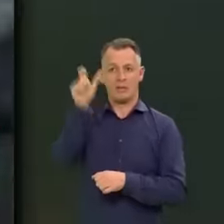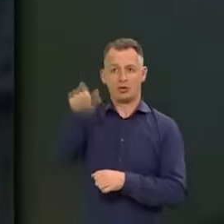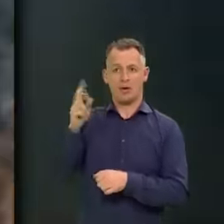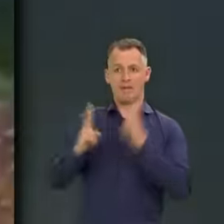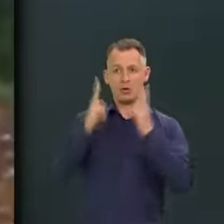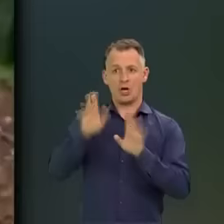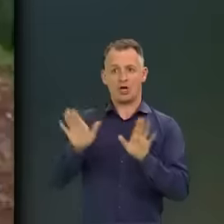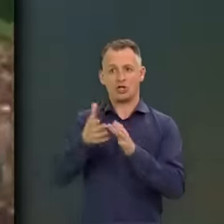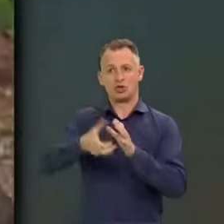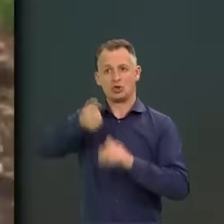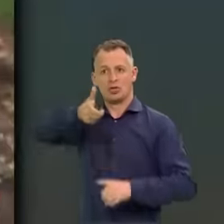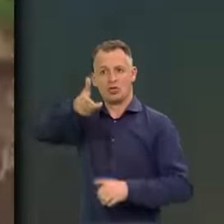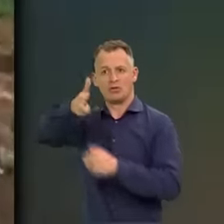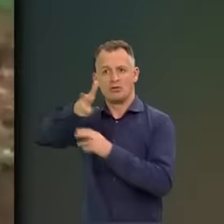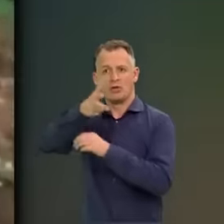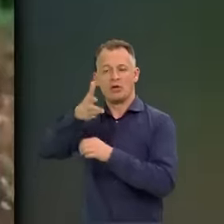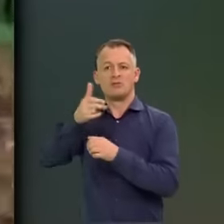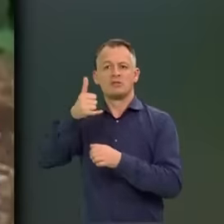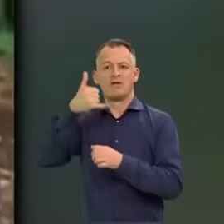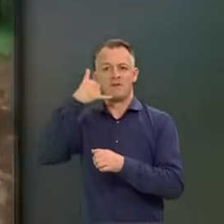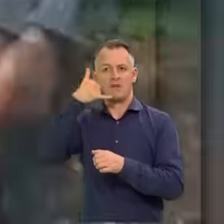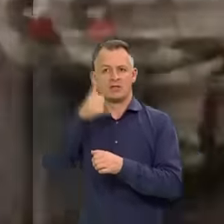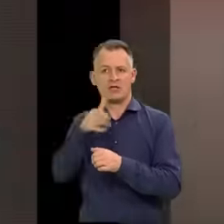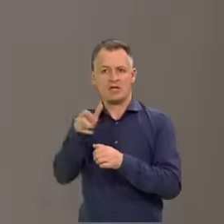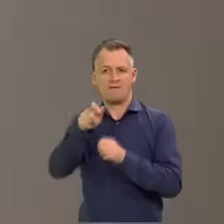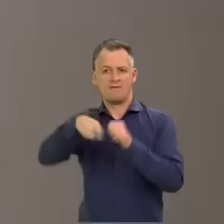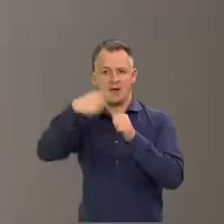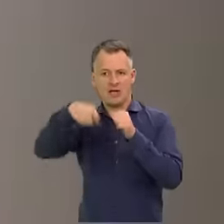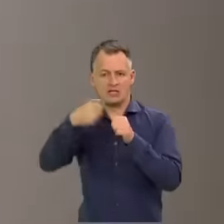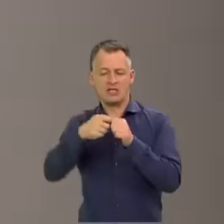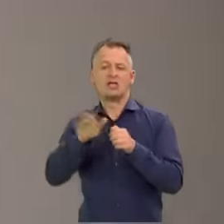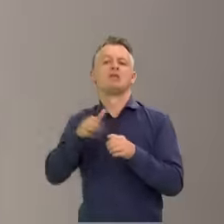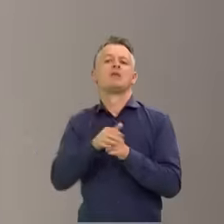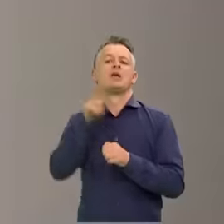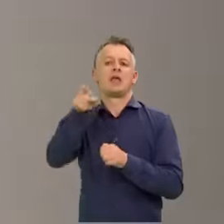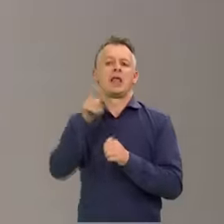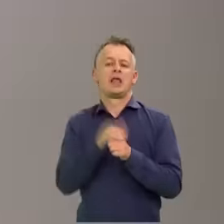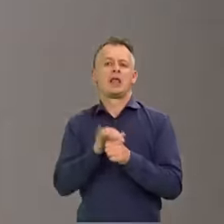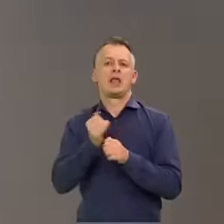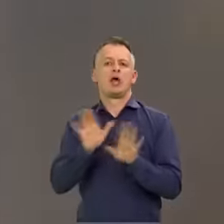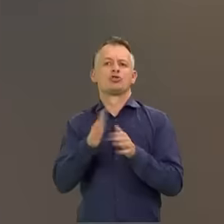filmeze, tinerii îl ar fi luat și au început să-i lovească.